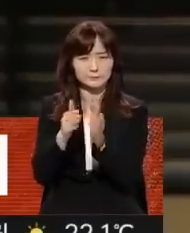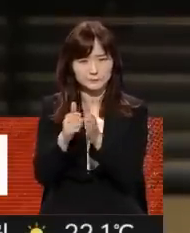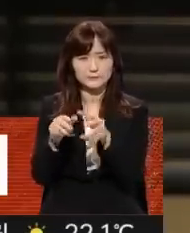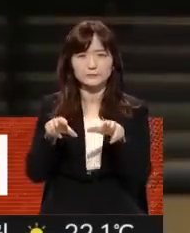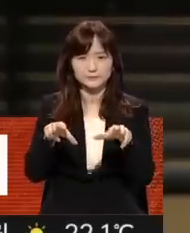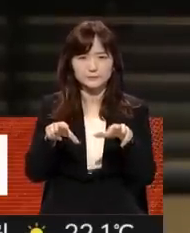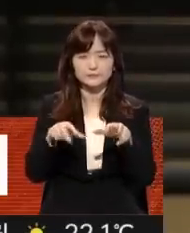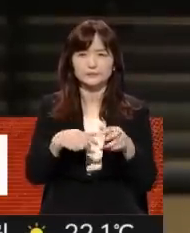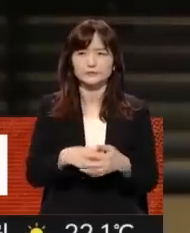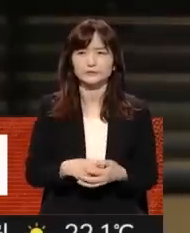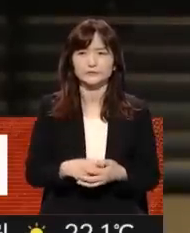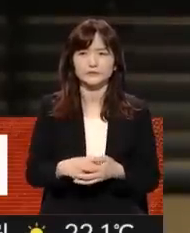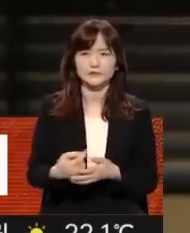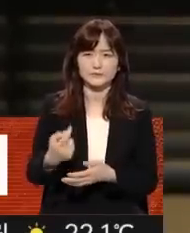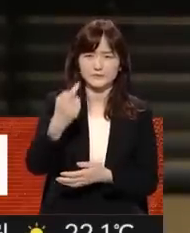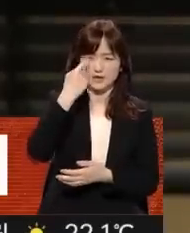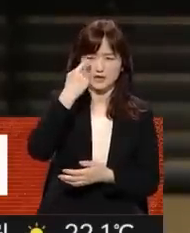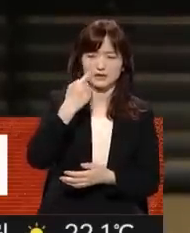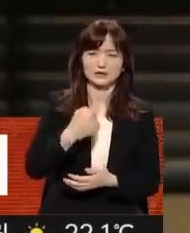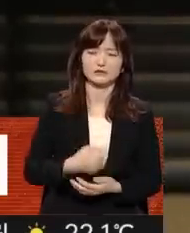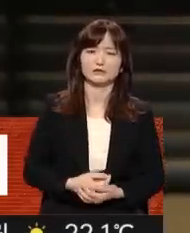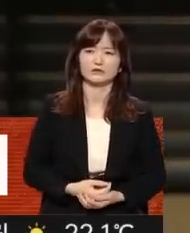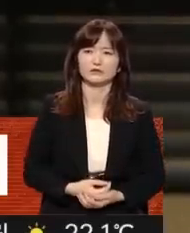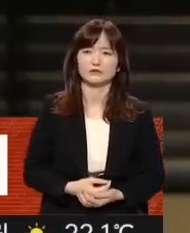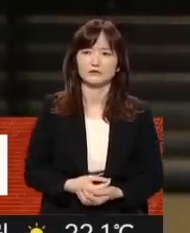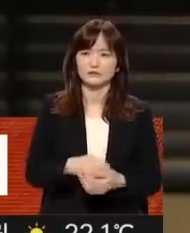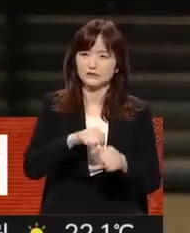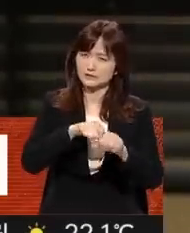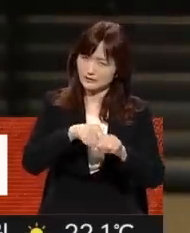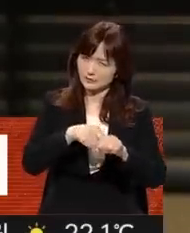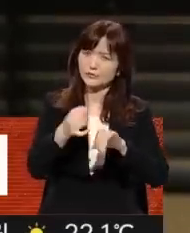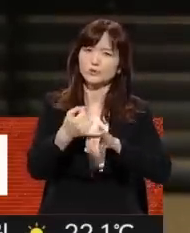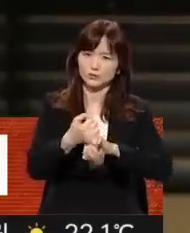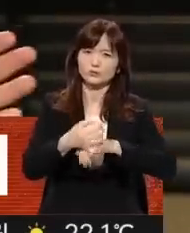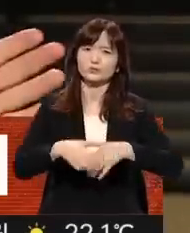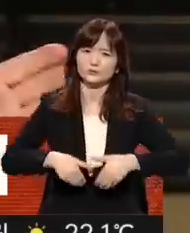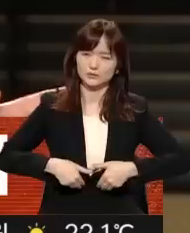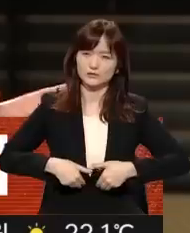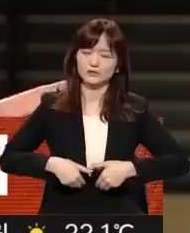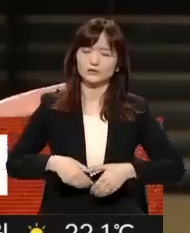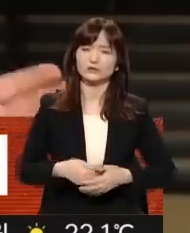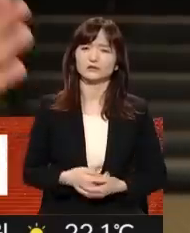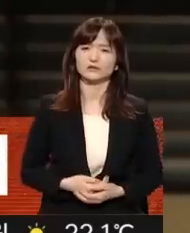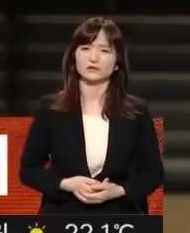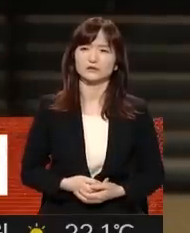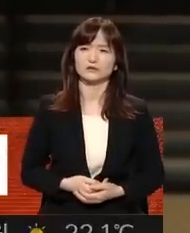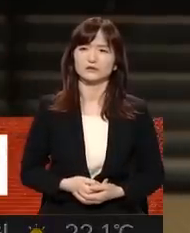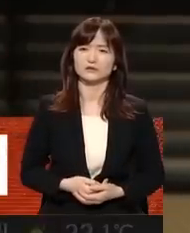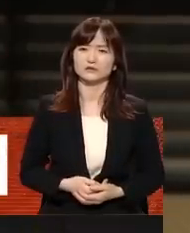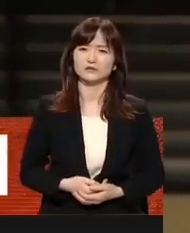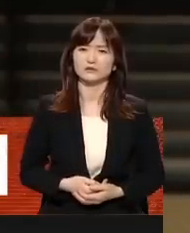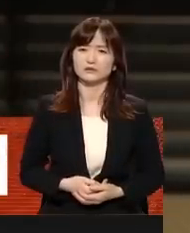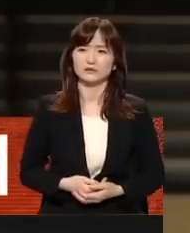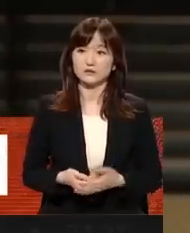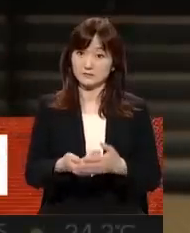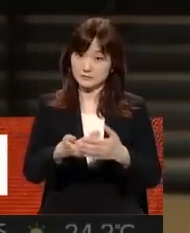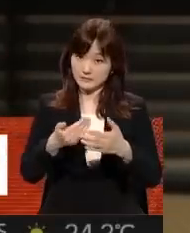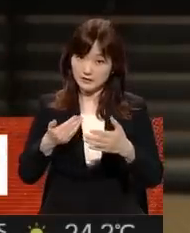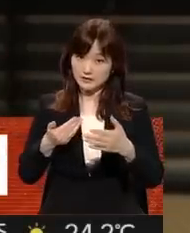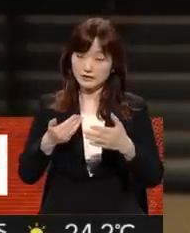지금 그것이 지금 걸린 상황이고 처벌이 좀 불가피한 상황이 아닌가. 승재원이 좀 말했지만 그래도 미리